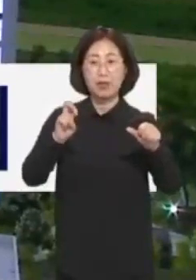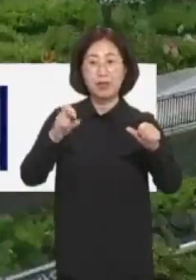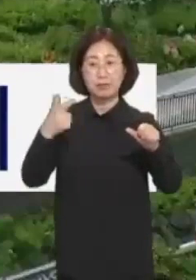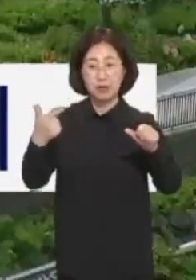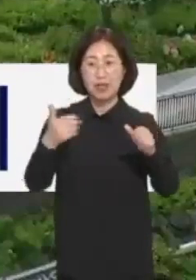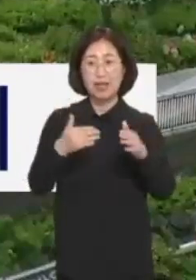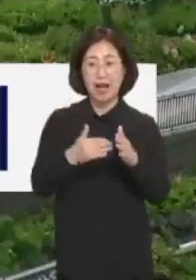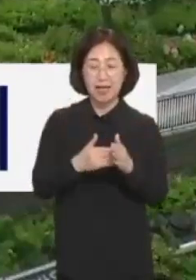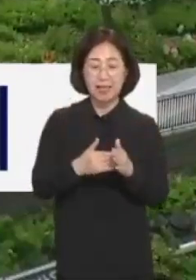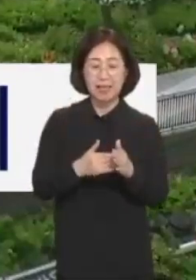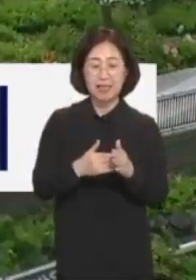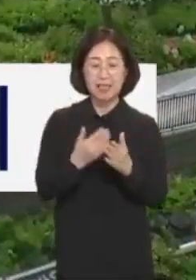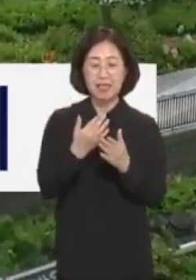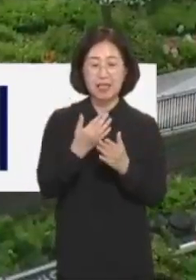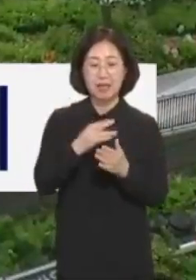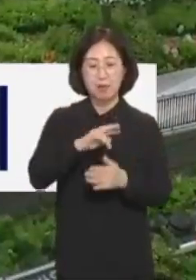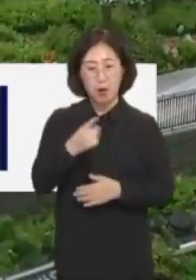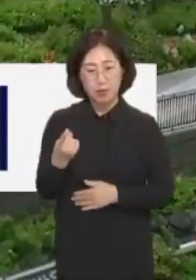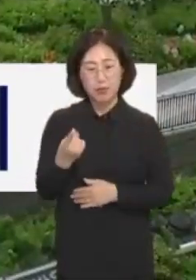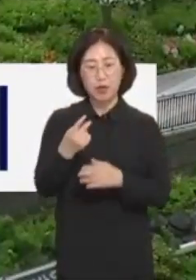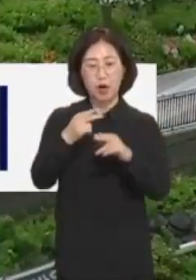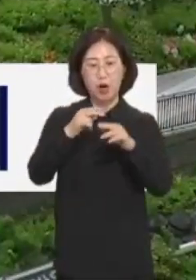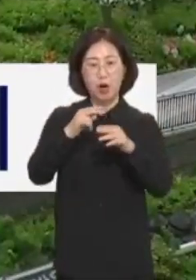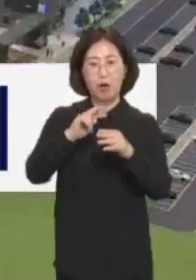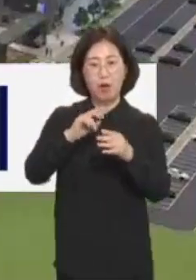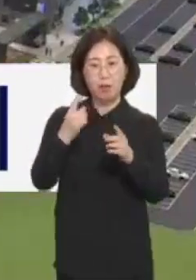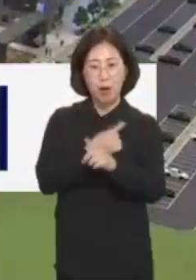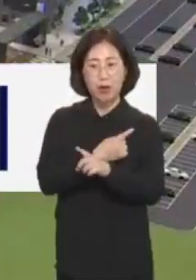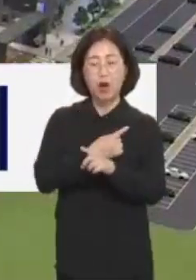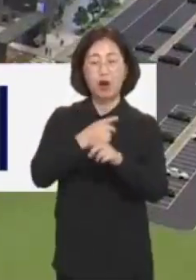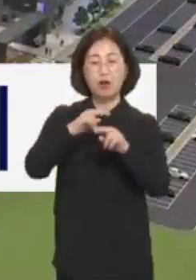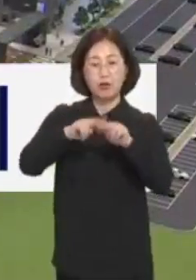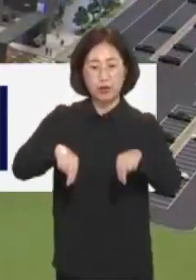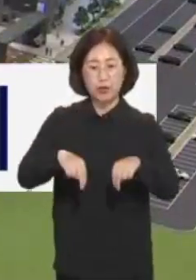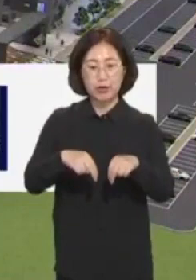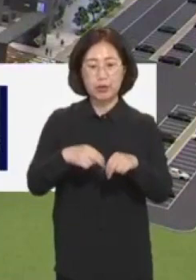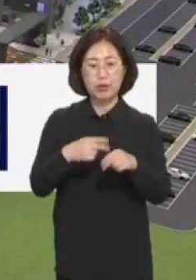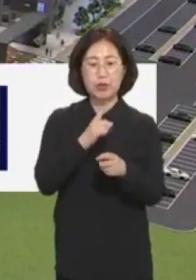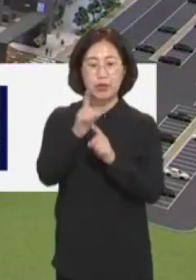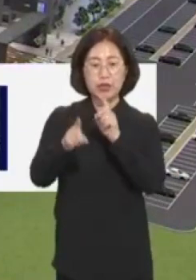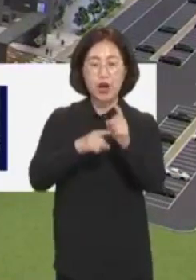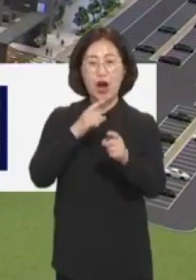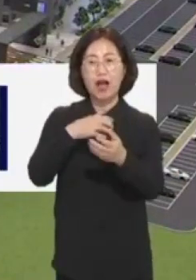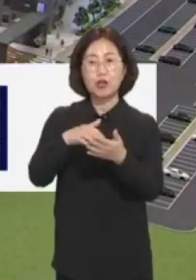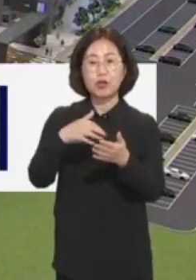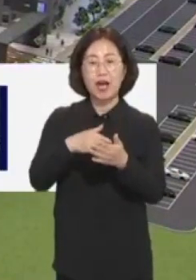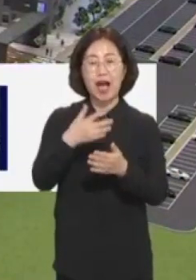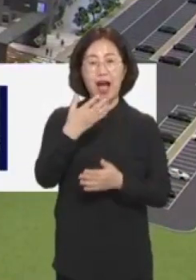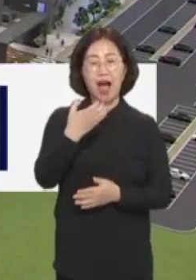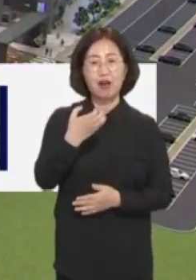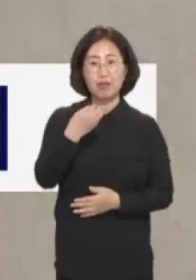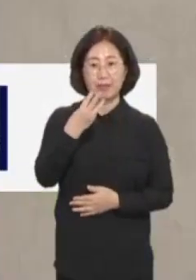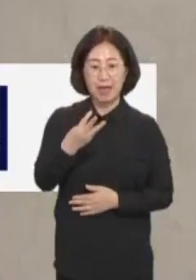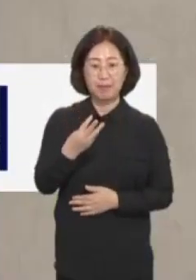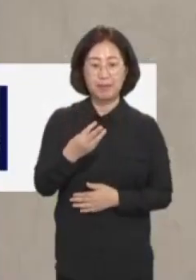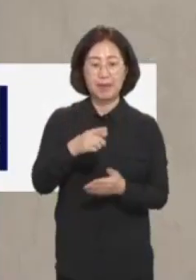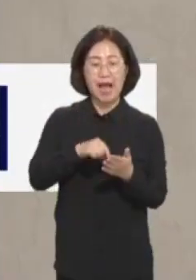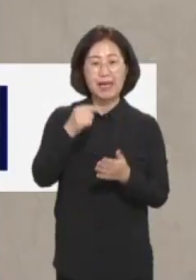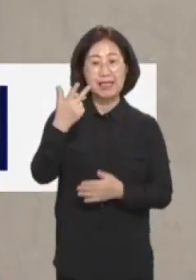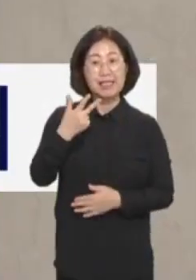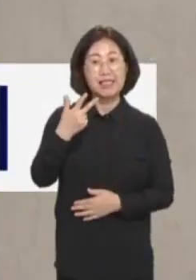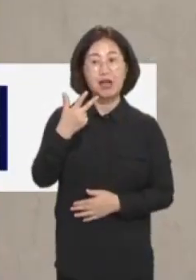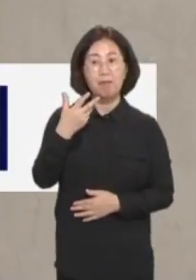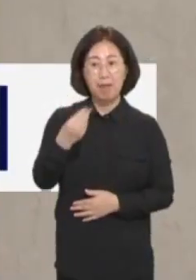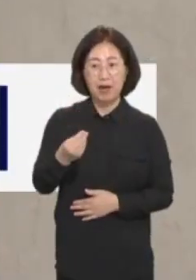26일까지 유상 옵션 변경 취소 계약 접수 결과 93가구가 신청했으며 약 7천만 원의